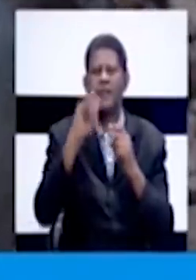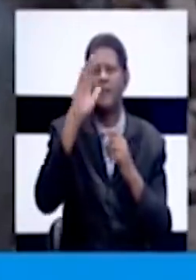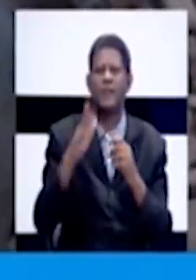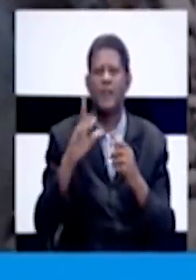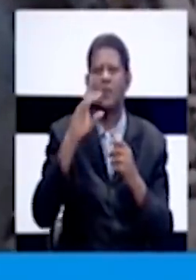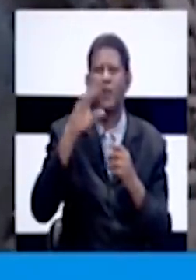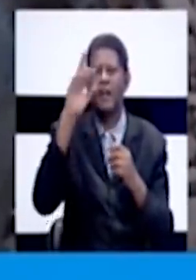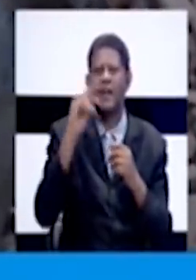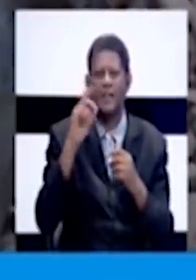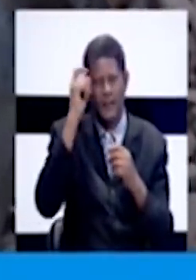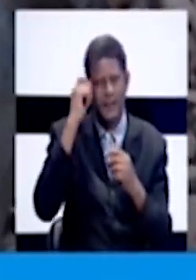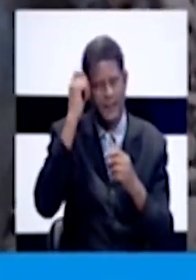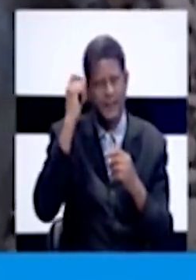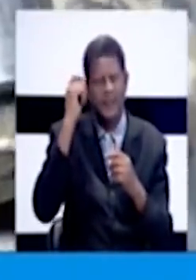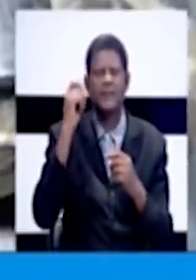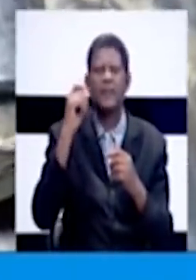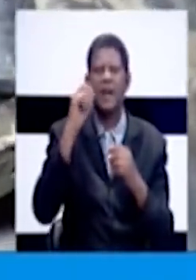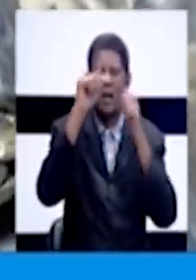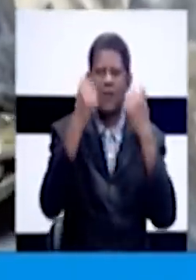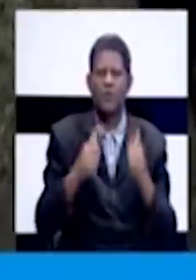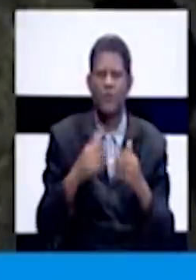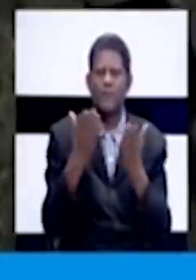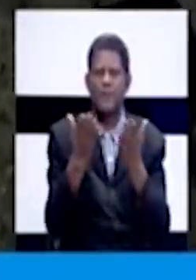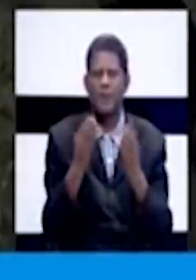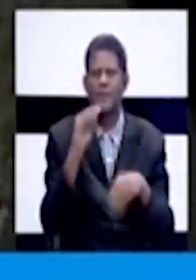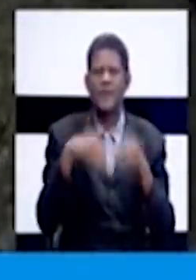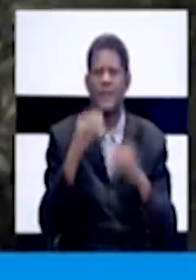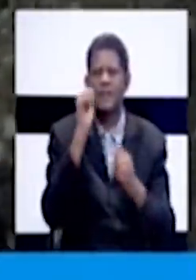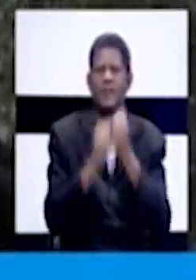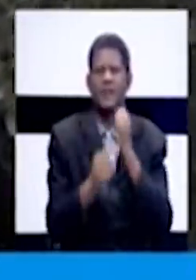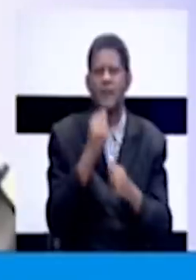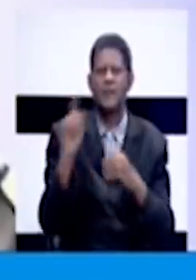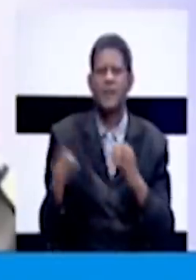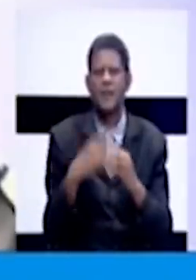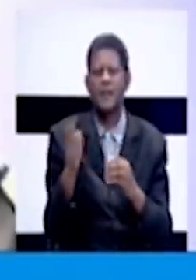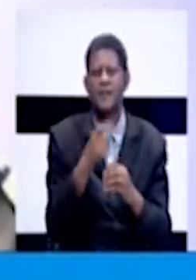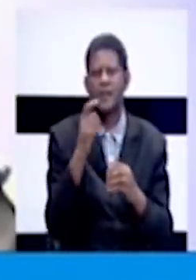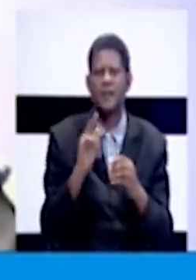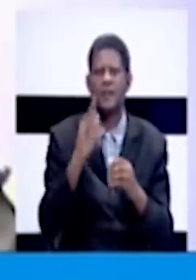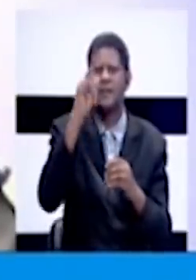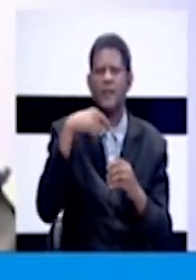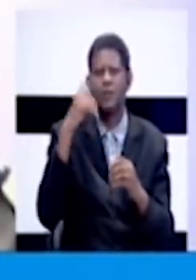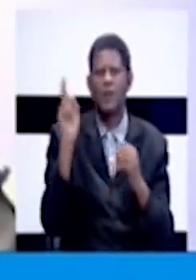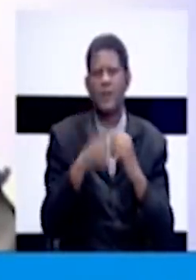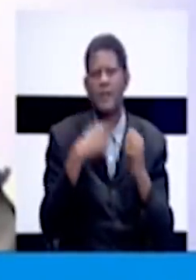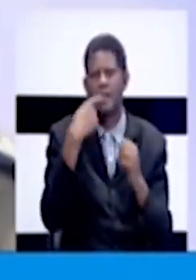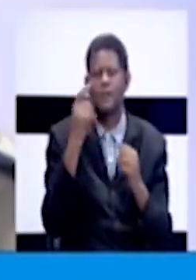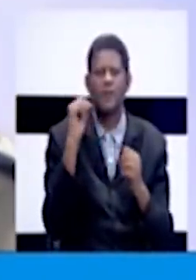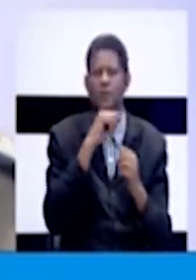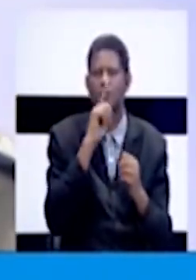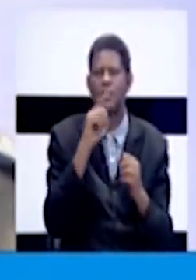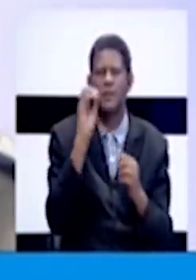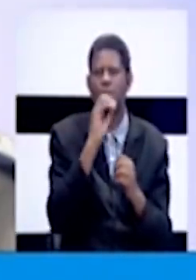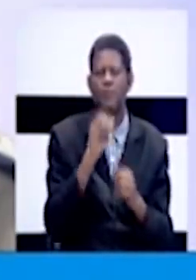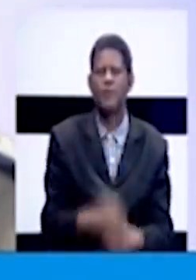ኩሓን ዓድግራትን ኣክሱምን ከም ዝደለዮ ዝንቀሳቐሳን ዝድብድባን። ስለዚ ነፈርቲ ወቂዕና ዝተባሃለ ሓሶት እዩ። ምንም